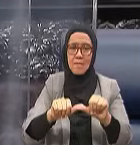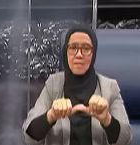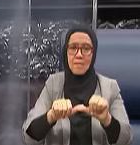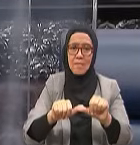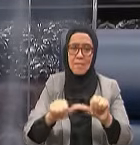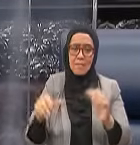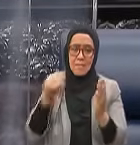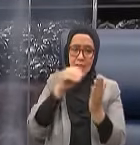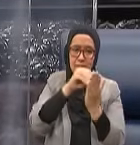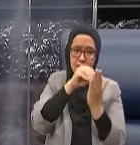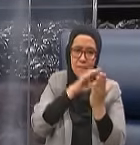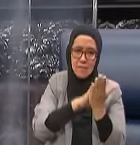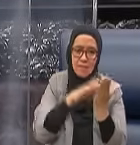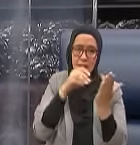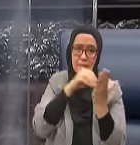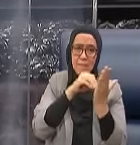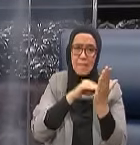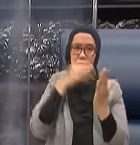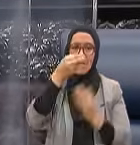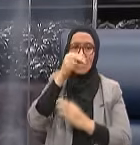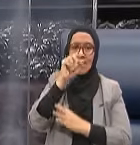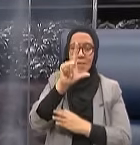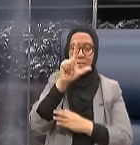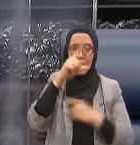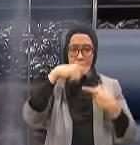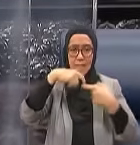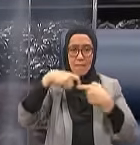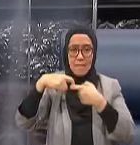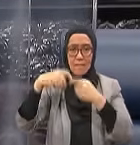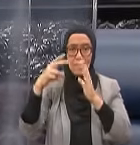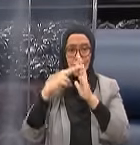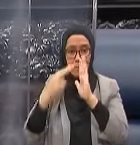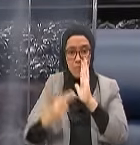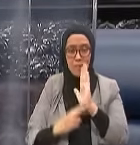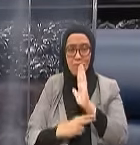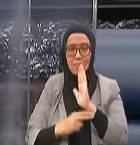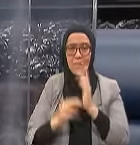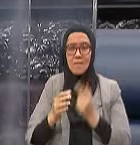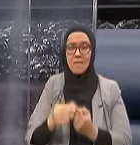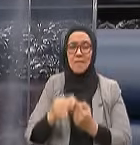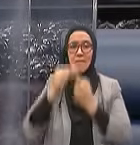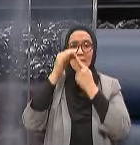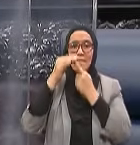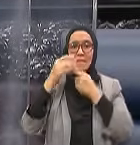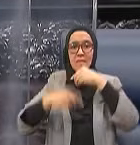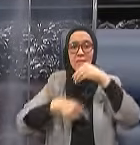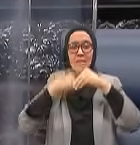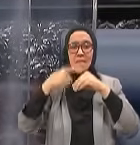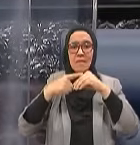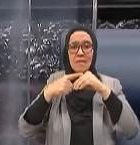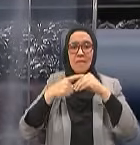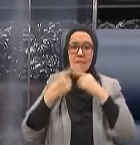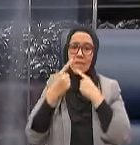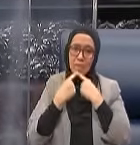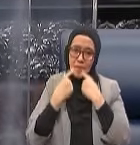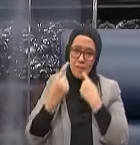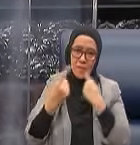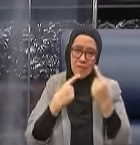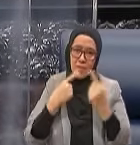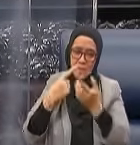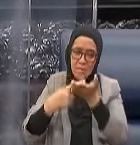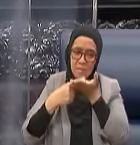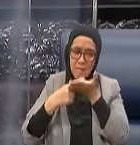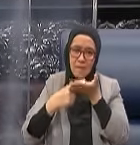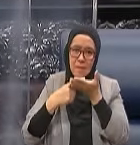yang berkaitan dengan perundangan khususnya mengenai lampu bincangan the minyak dan gas ini